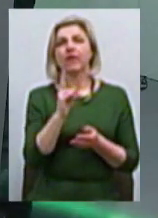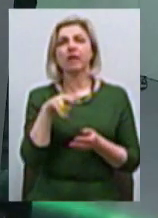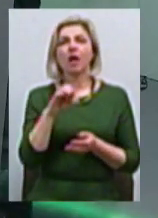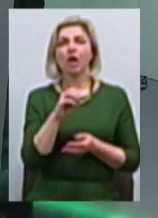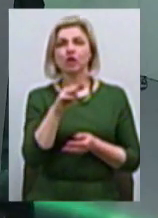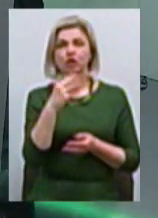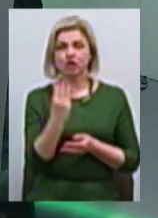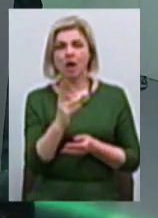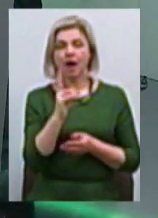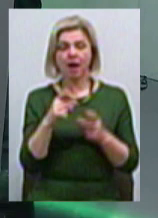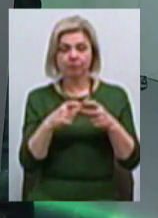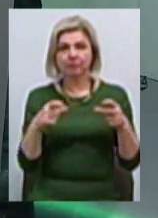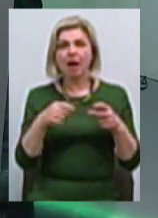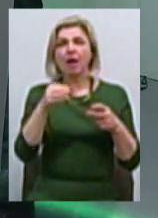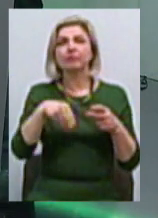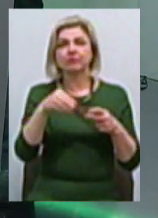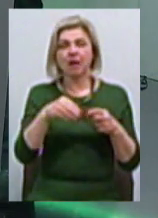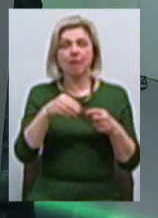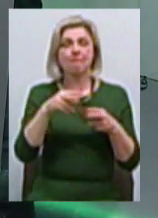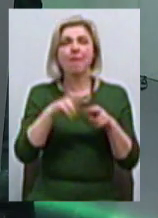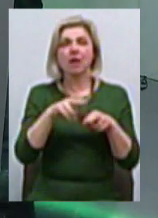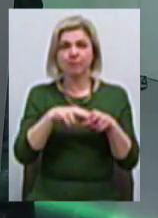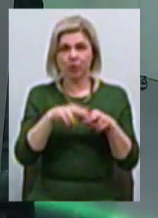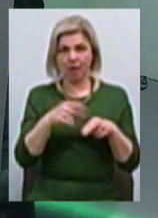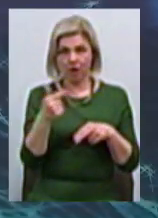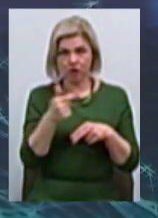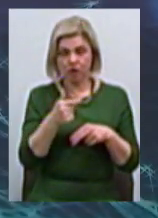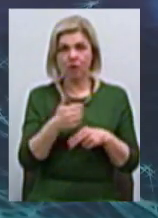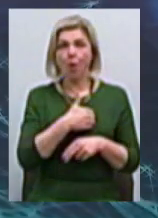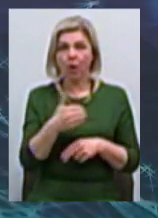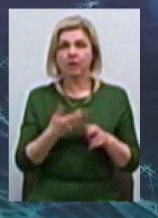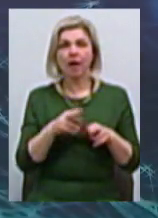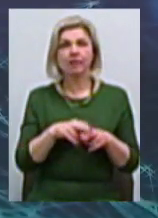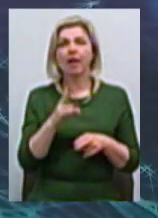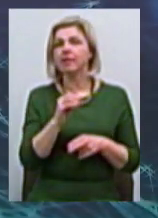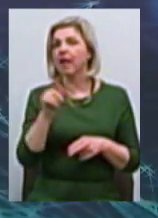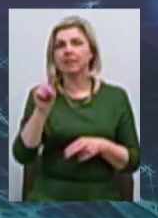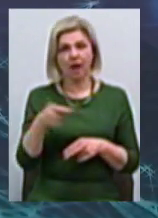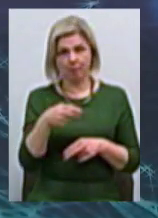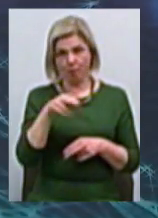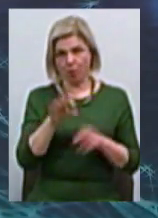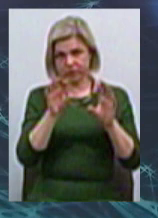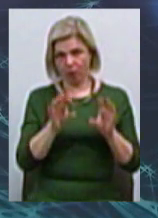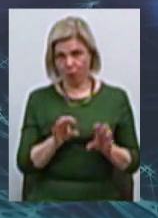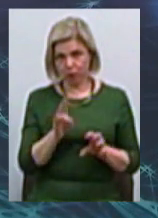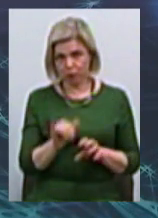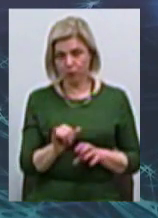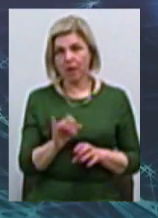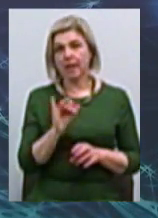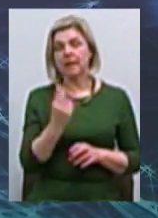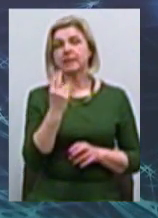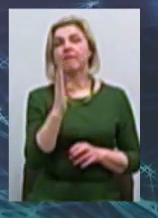ID, картка гражданина. Хотя это не требуется по закону, и